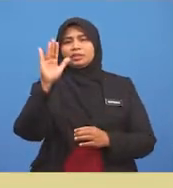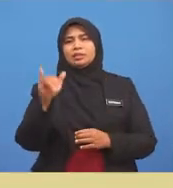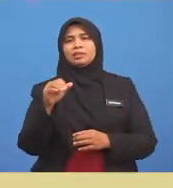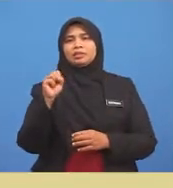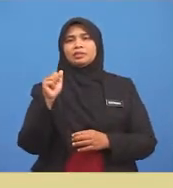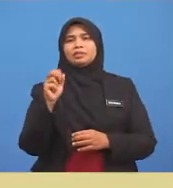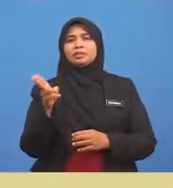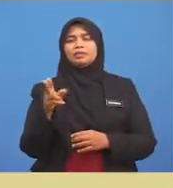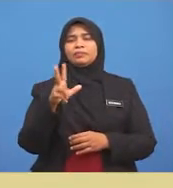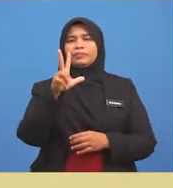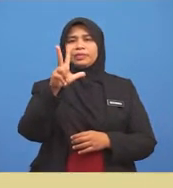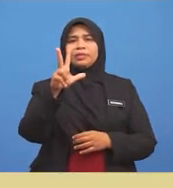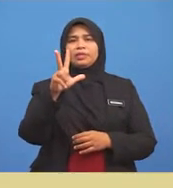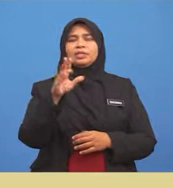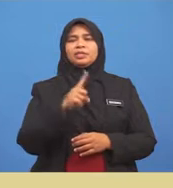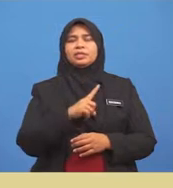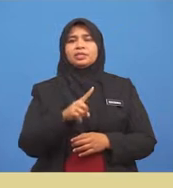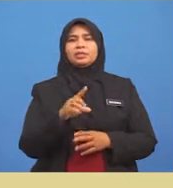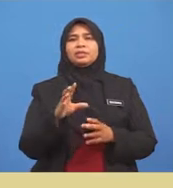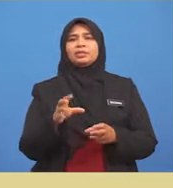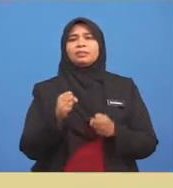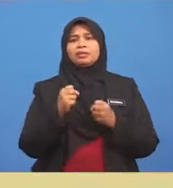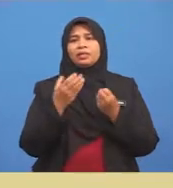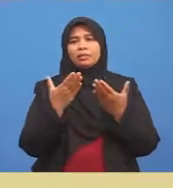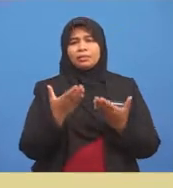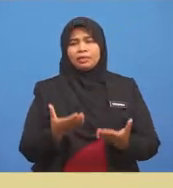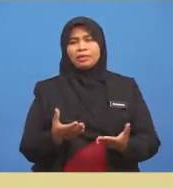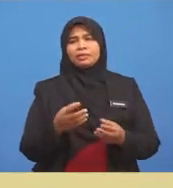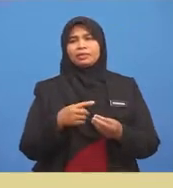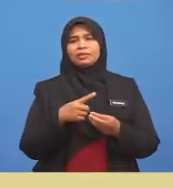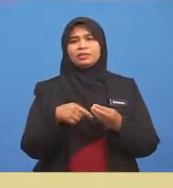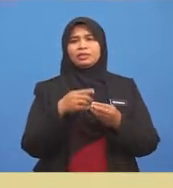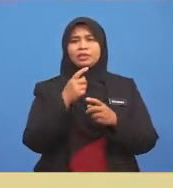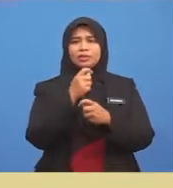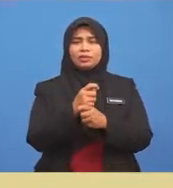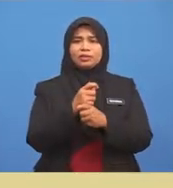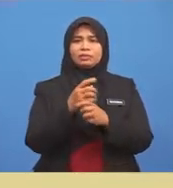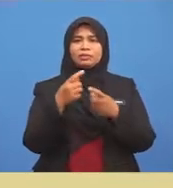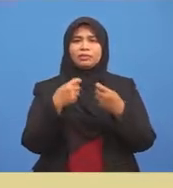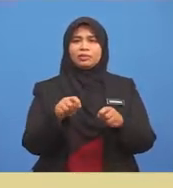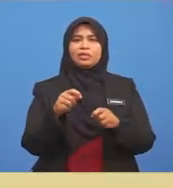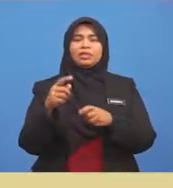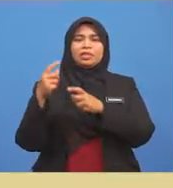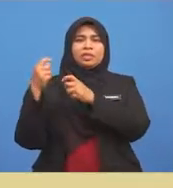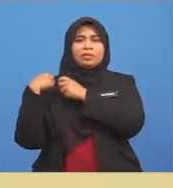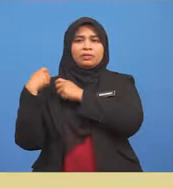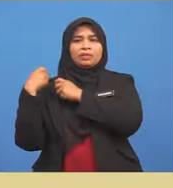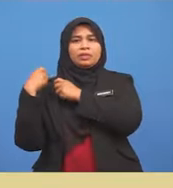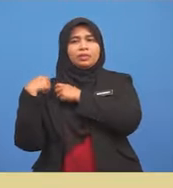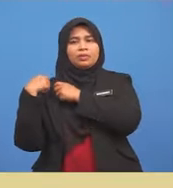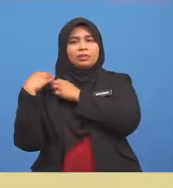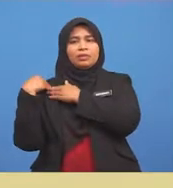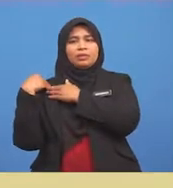sah. Dan yang ketiga ialah Islam mengambil berat mengenai tugasan menunaikan